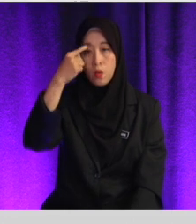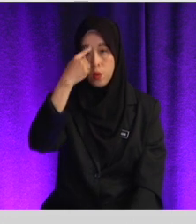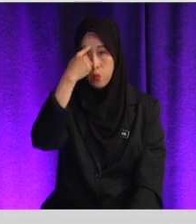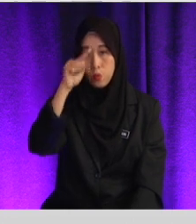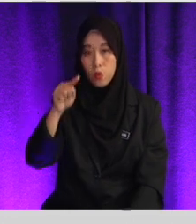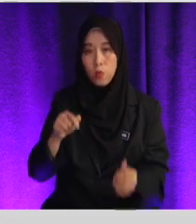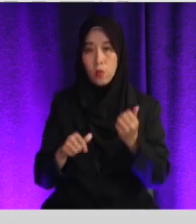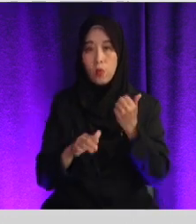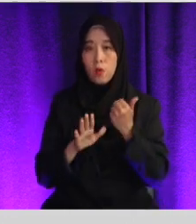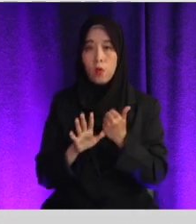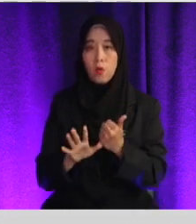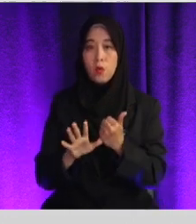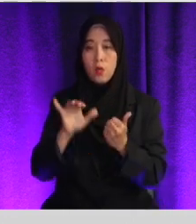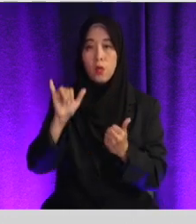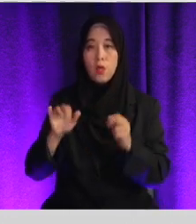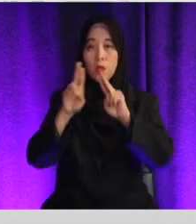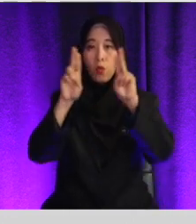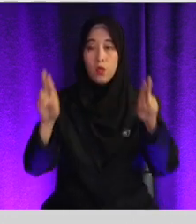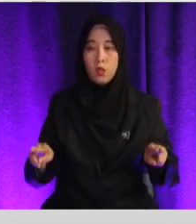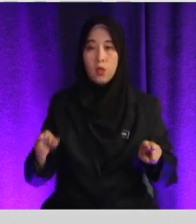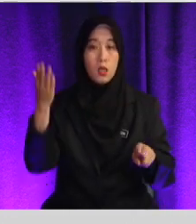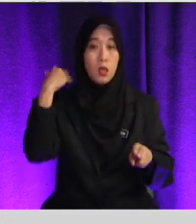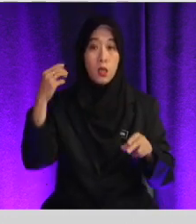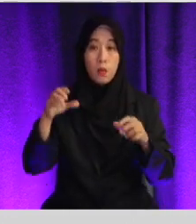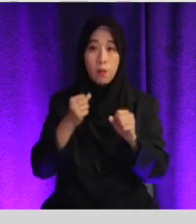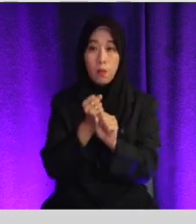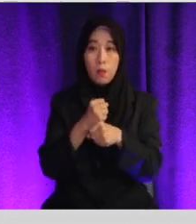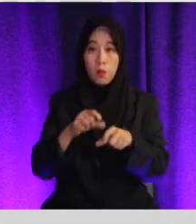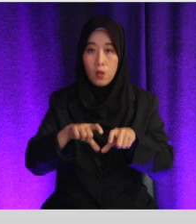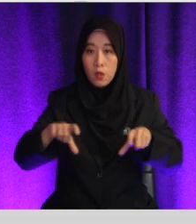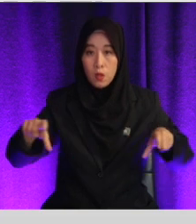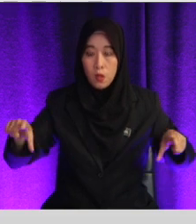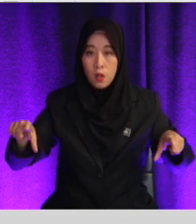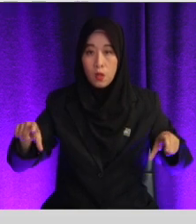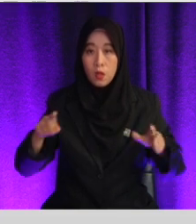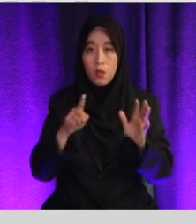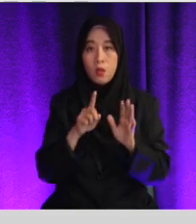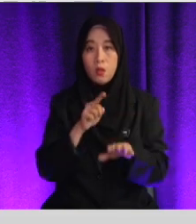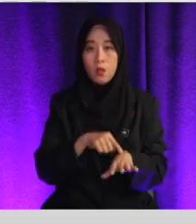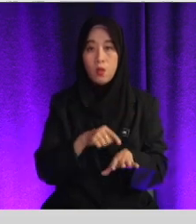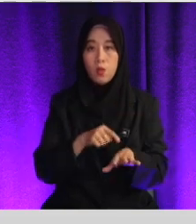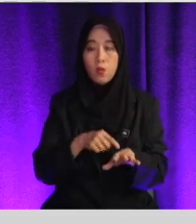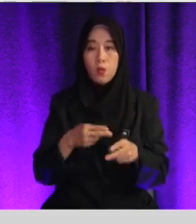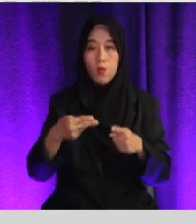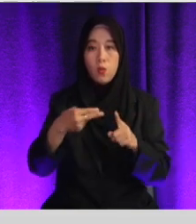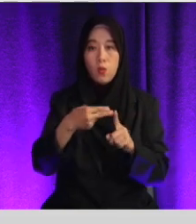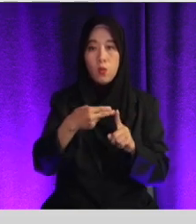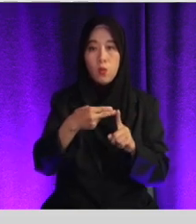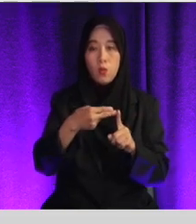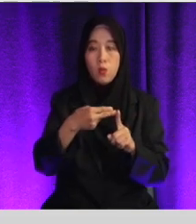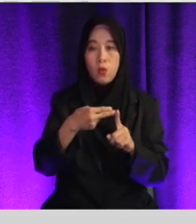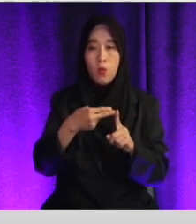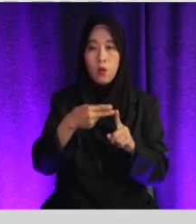sini fuse cartridge tadi kan dalam bentuk silinder. Betul. Jadi kita kena sentuh satu prop merah hujung dan prop hitam satu lagi hujung.